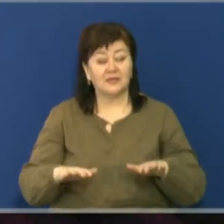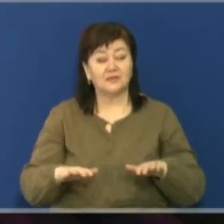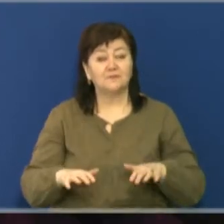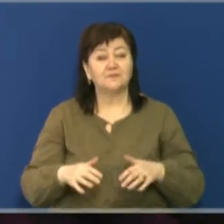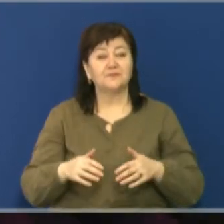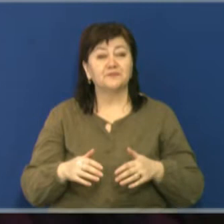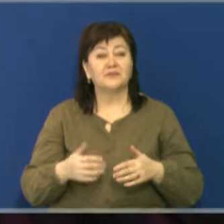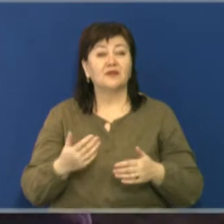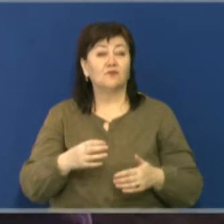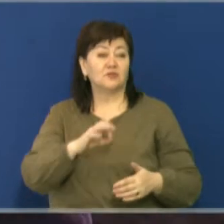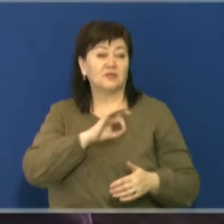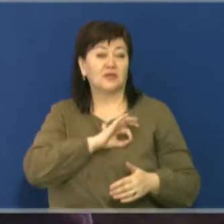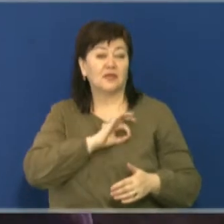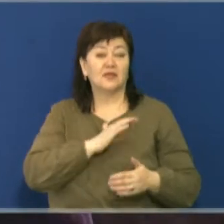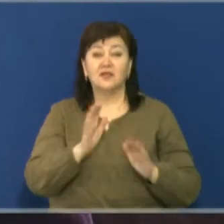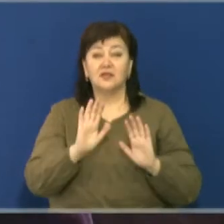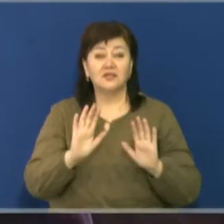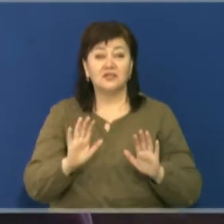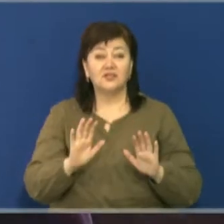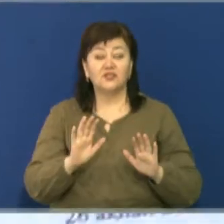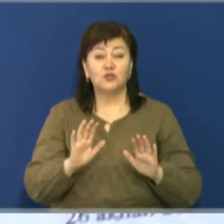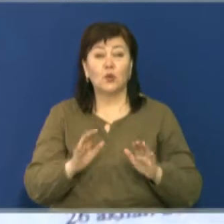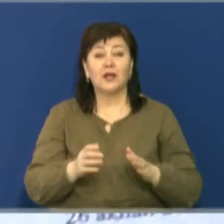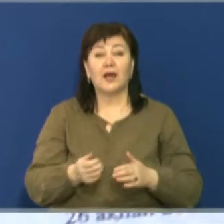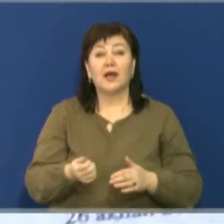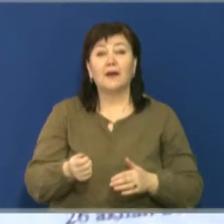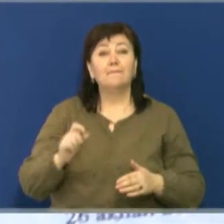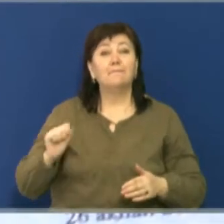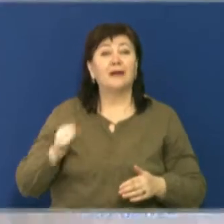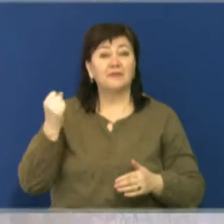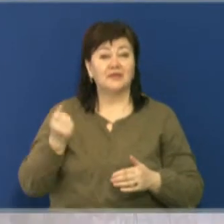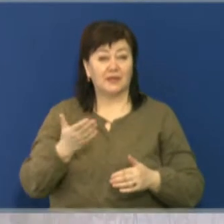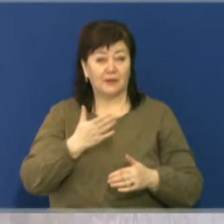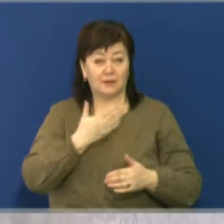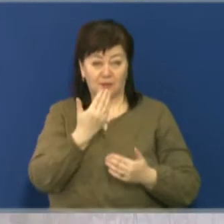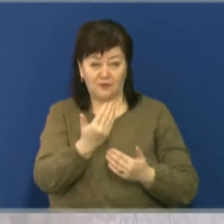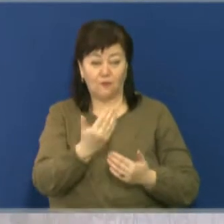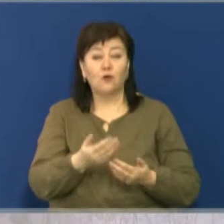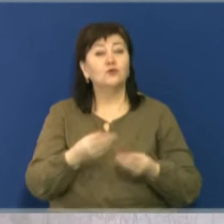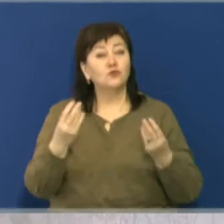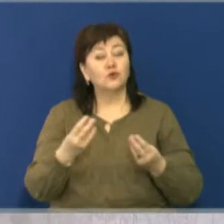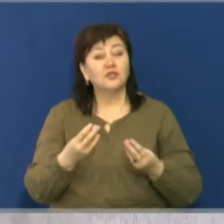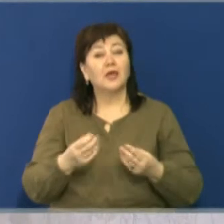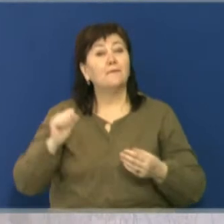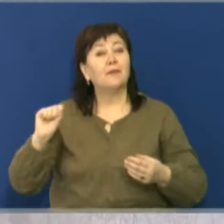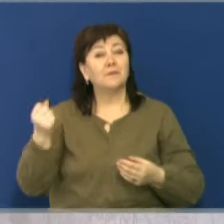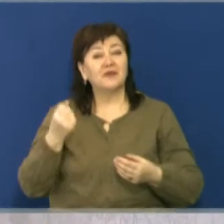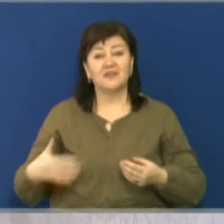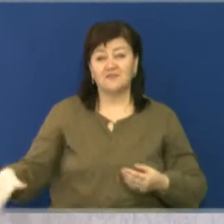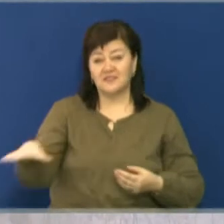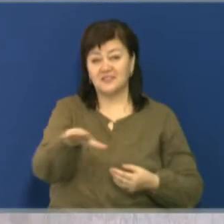Дәурен төс белгі өзінің ғана емес, бүкіл халықтың еңбегі екенін айтады. Жалпы семей халқы. Семей халқының